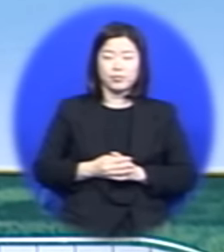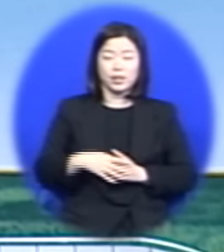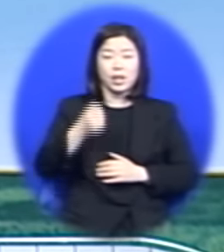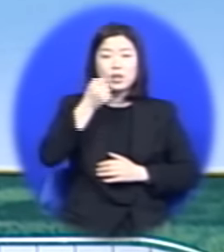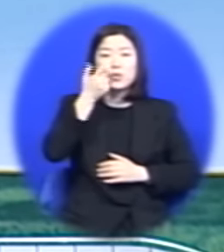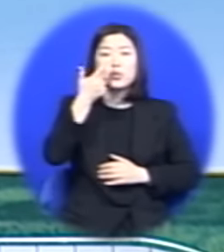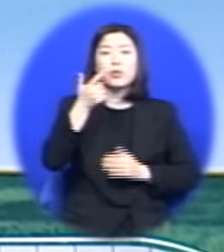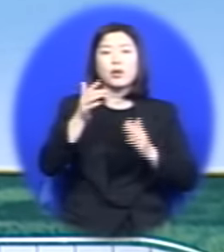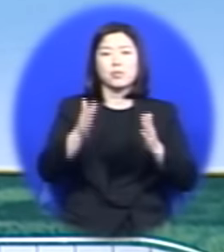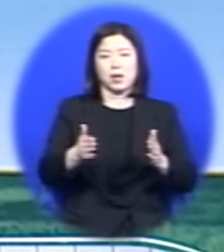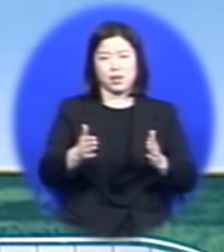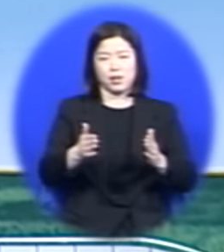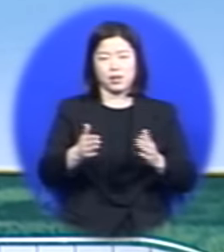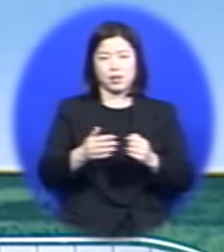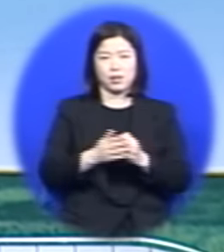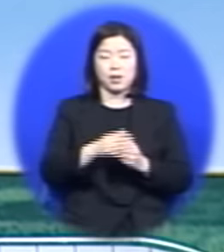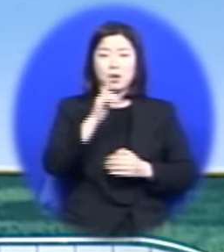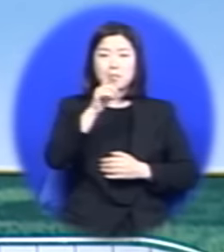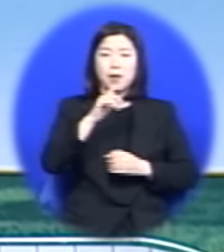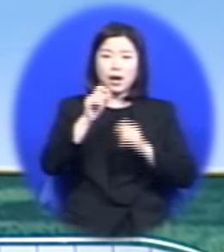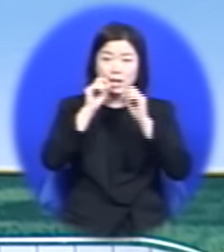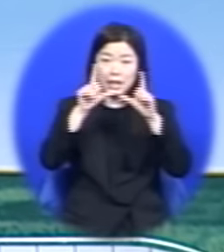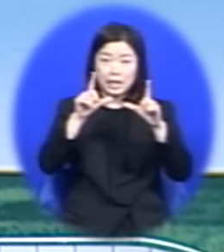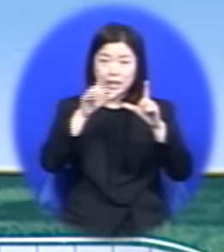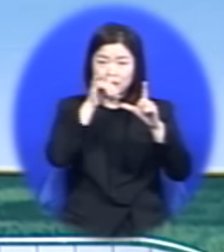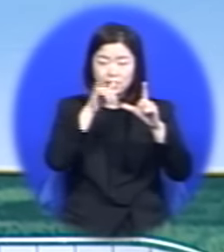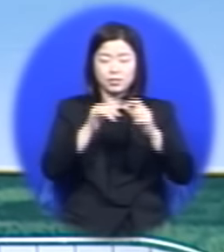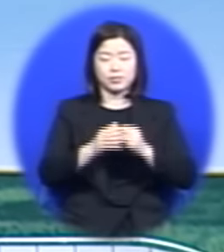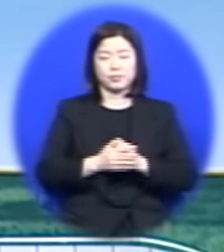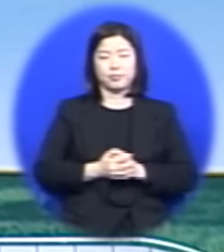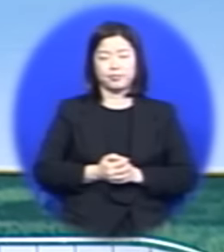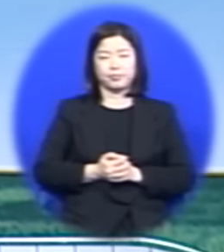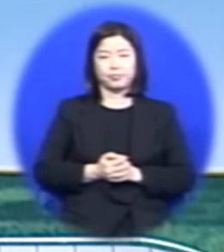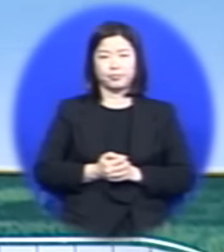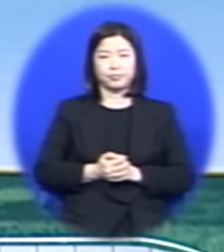6개월 만에 말문이 열렸습니다.